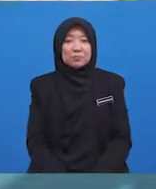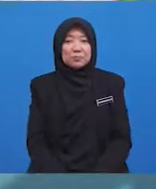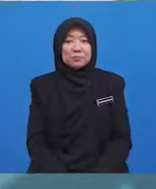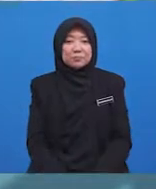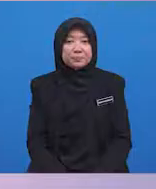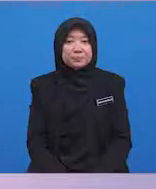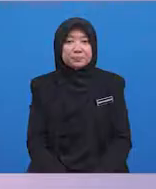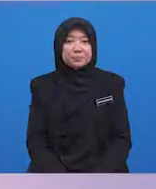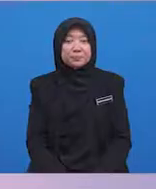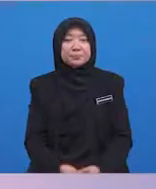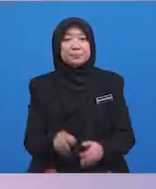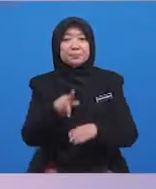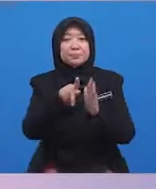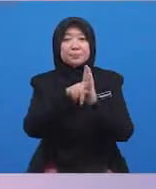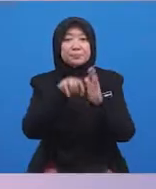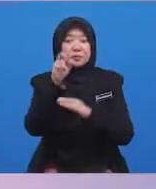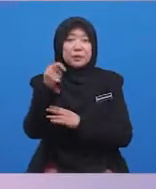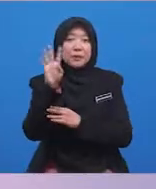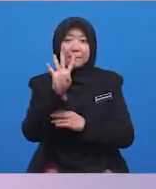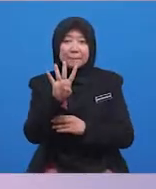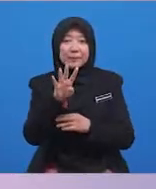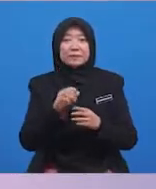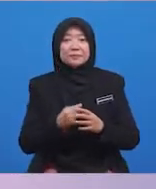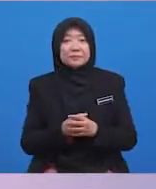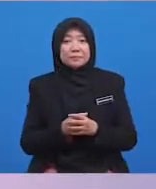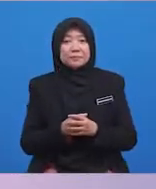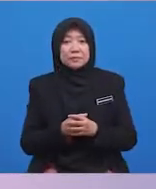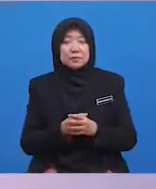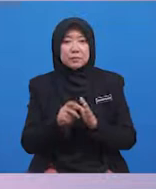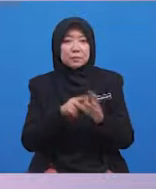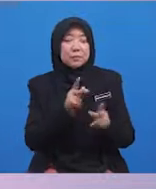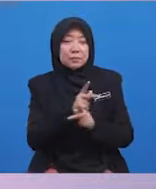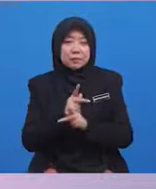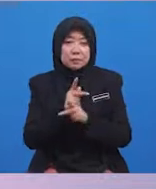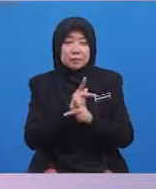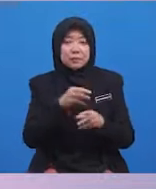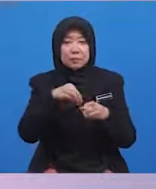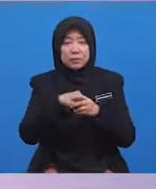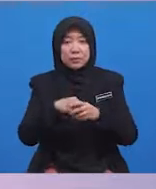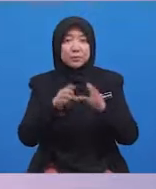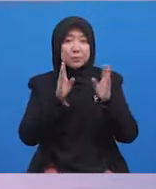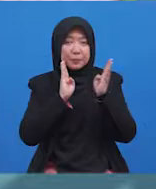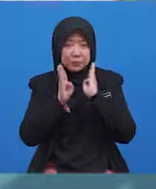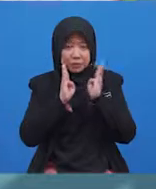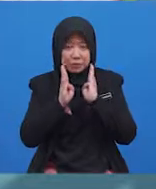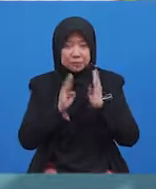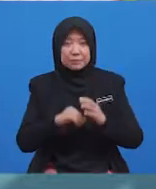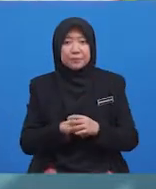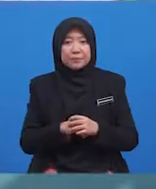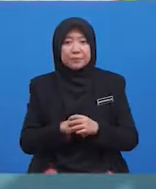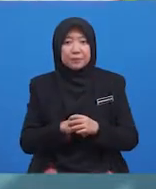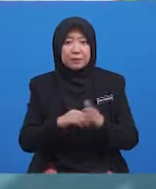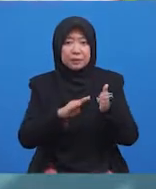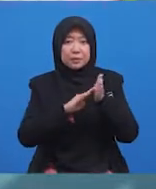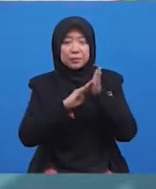Manakala persoalan keempat pula ialah berhati-hati dalam berbicara. Ini dapat